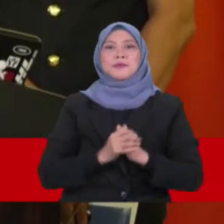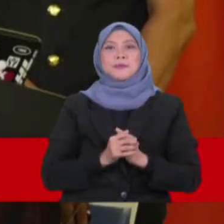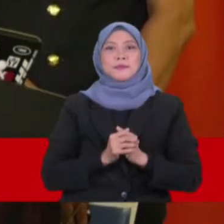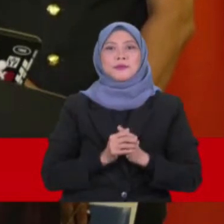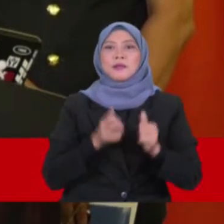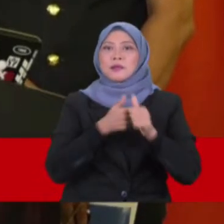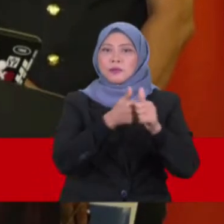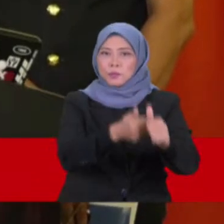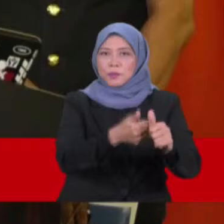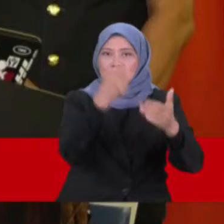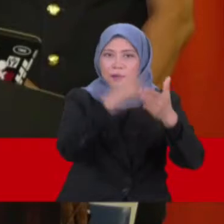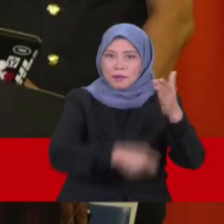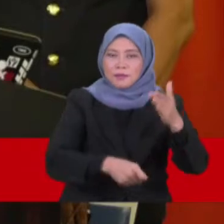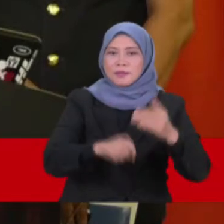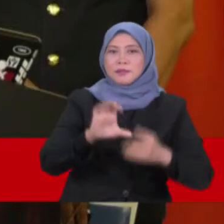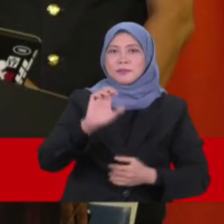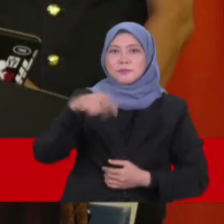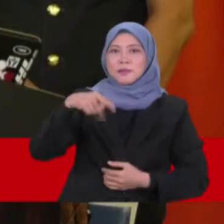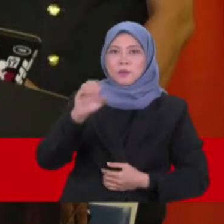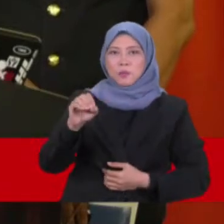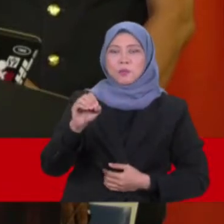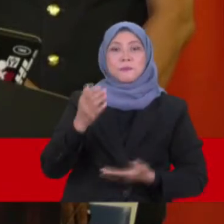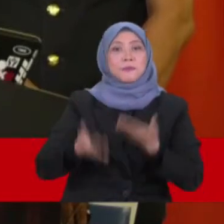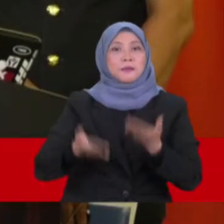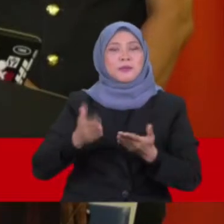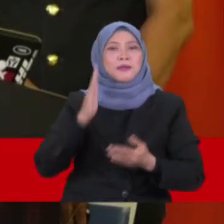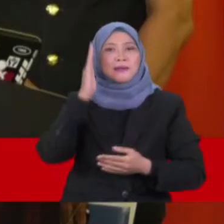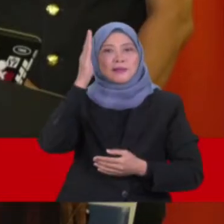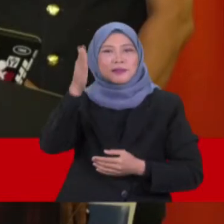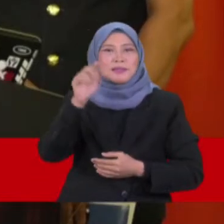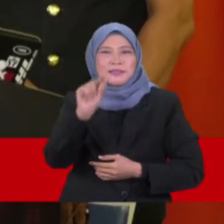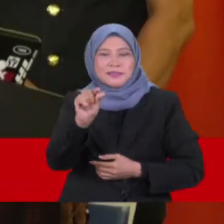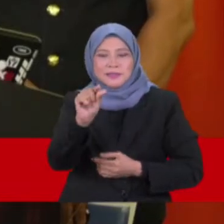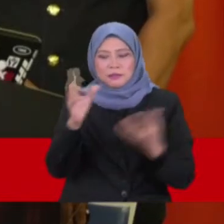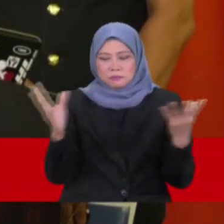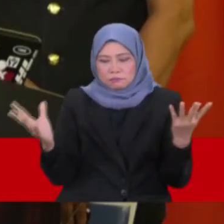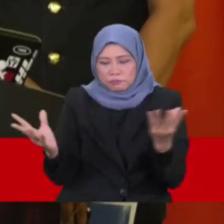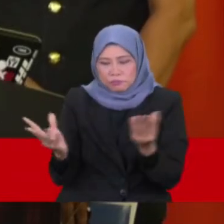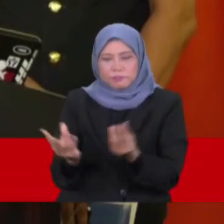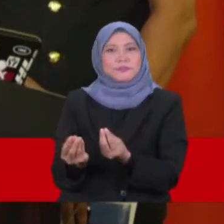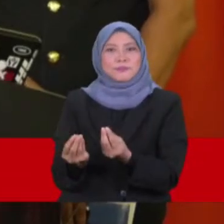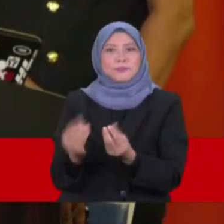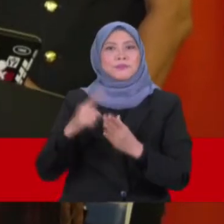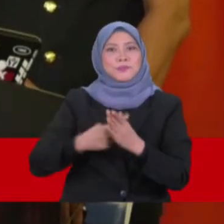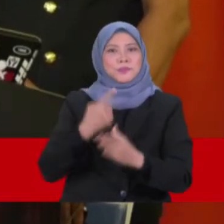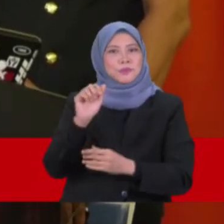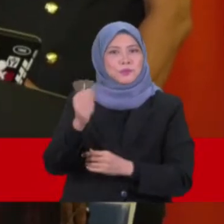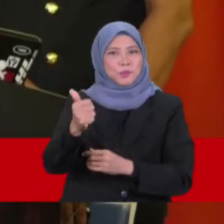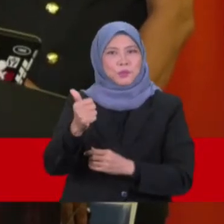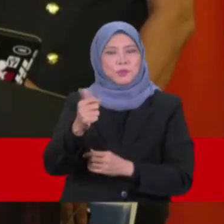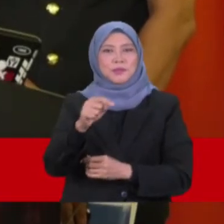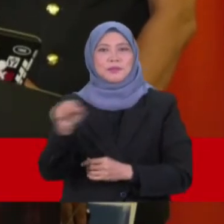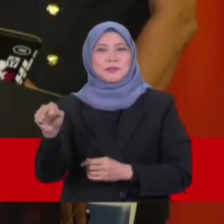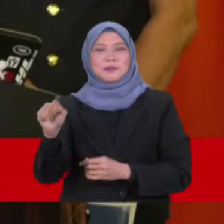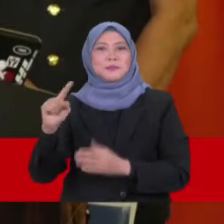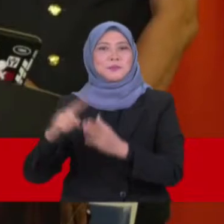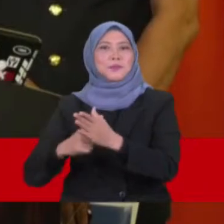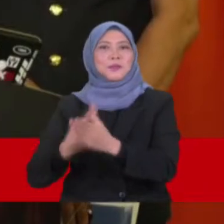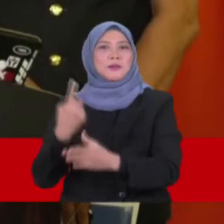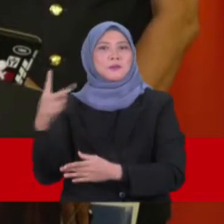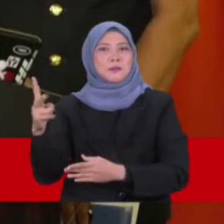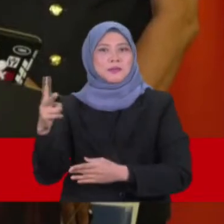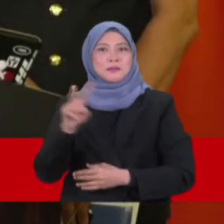mengikut unjuran harga CPO akan mengalami sedikit penyusutan pada bulan Oktober hingga